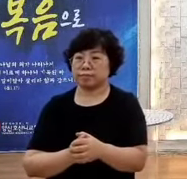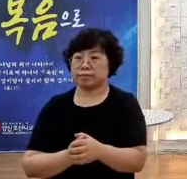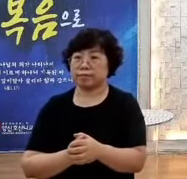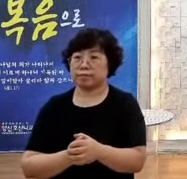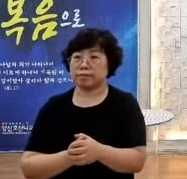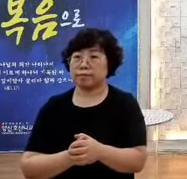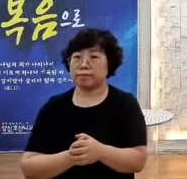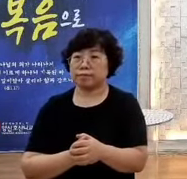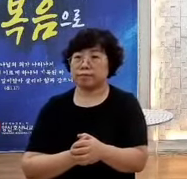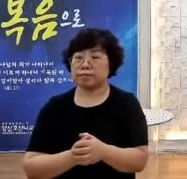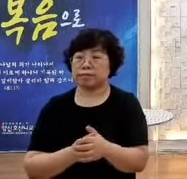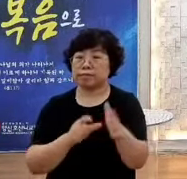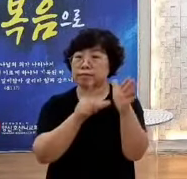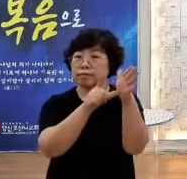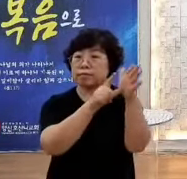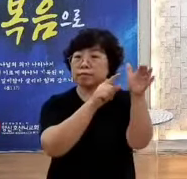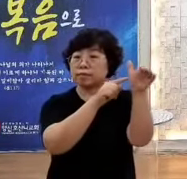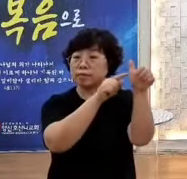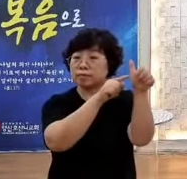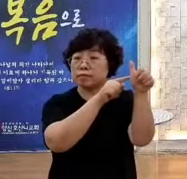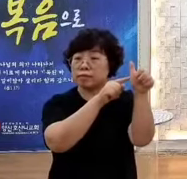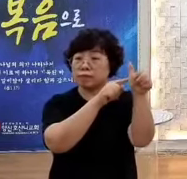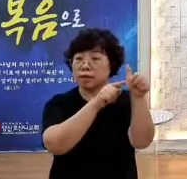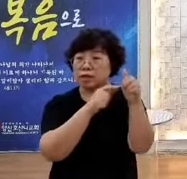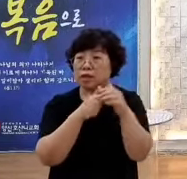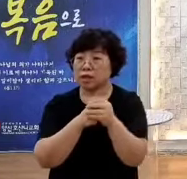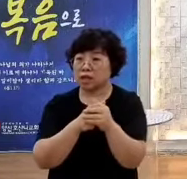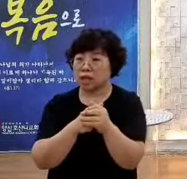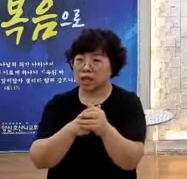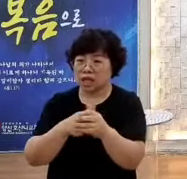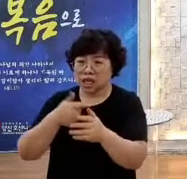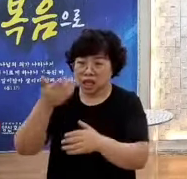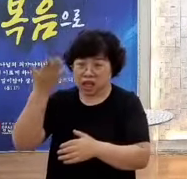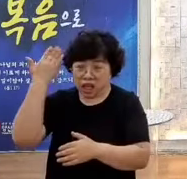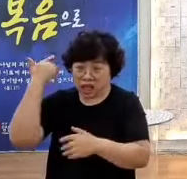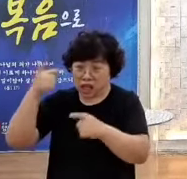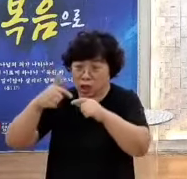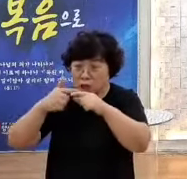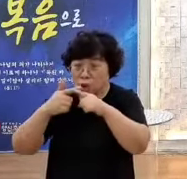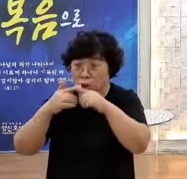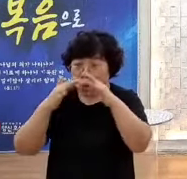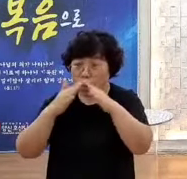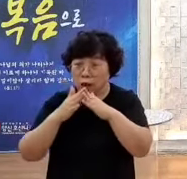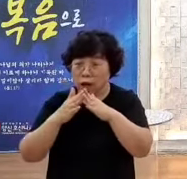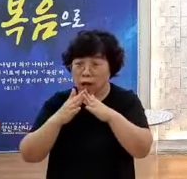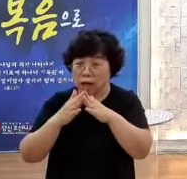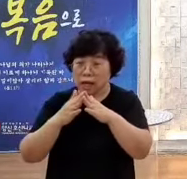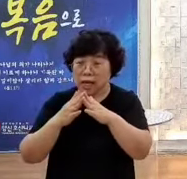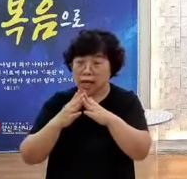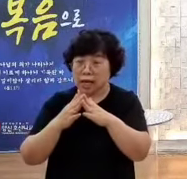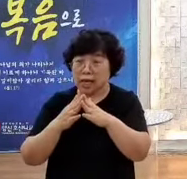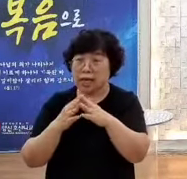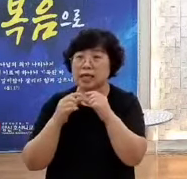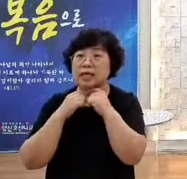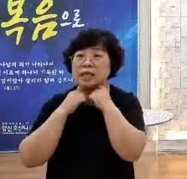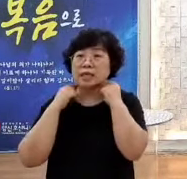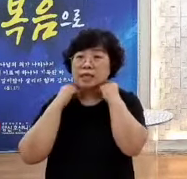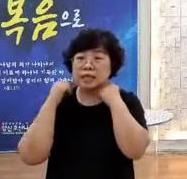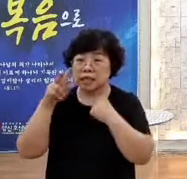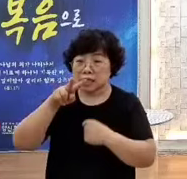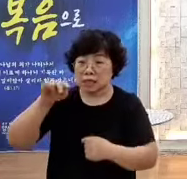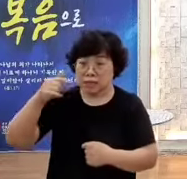루터인데요. 그 루터가 그러니까 구교의 수도사였습니다. 쉽게 말하면 신부란 말이에요. 신부.